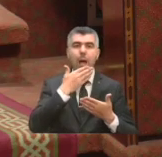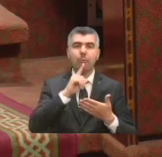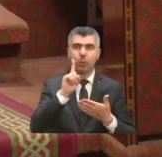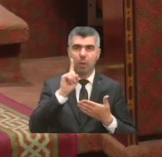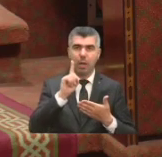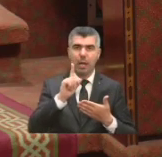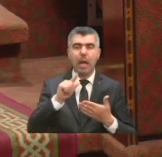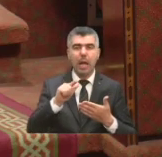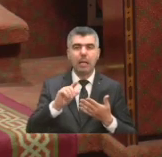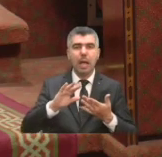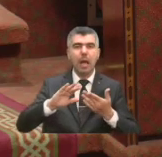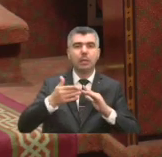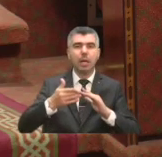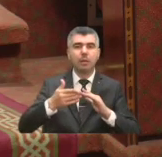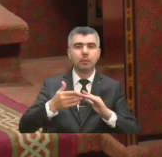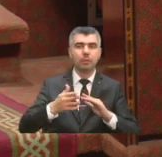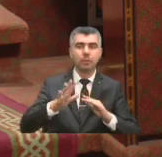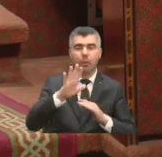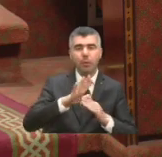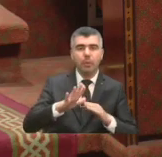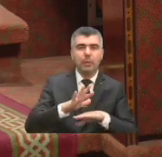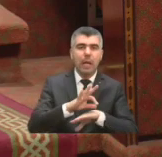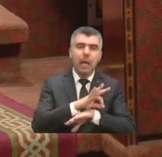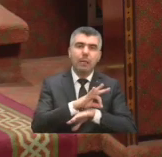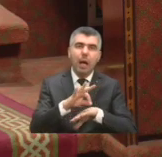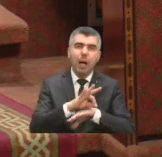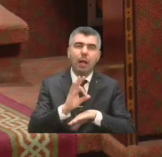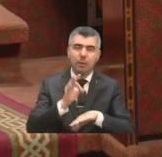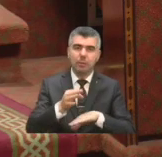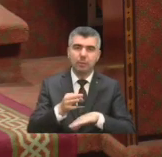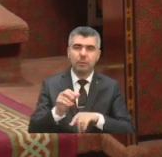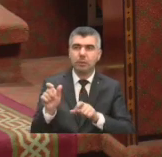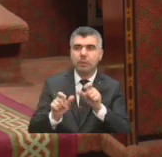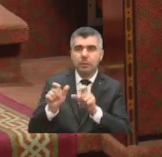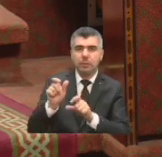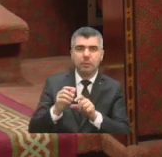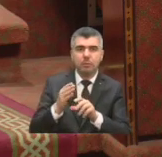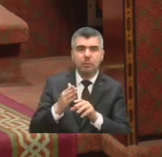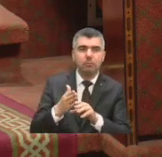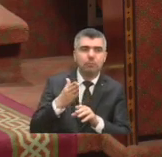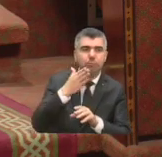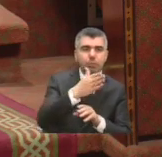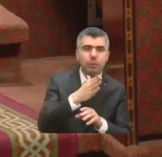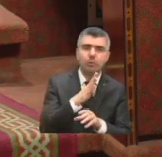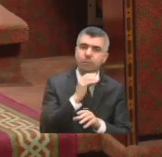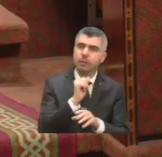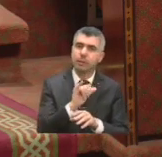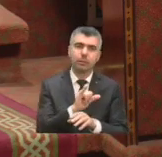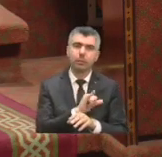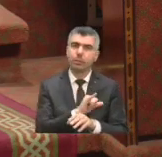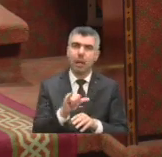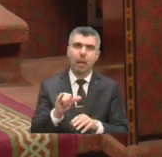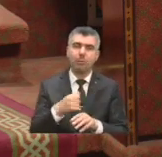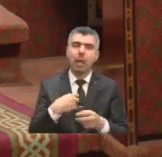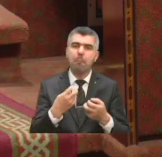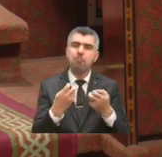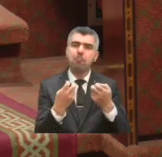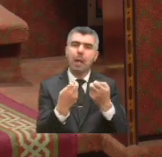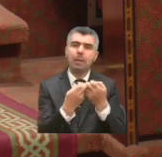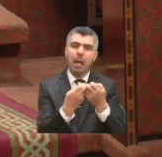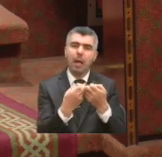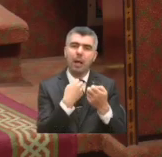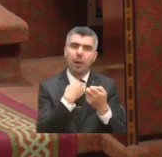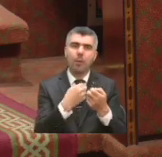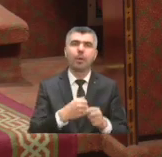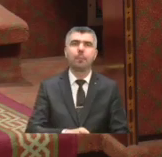الخدمات الإلكترونية اللي كتسمح للمرتفق على أنه يحصل على الوثائق بلا ما يتنقل. أنا أعطي فقط عدد الأمثلة